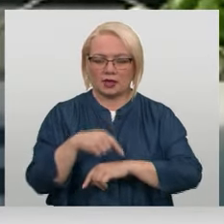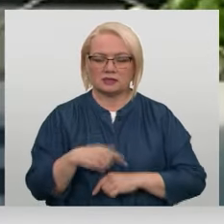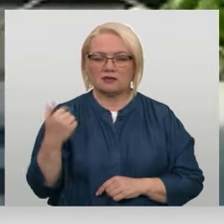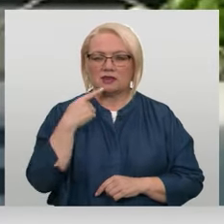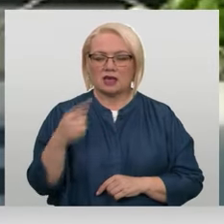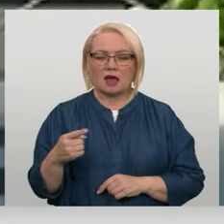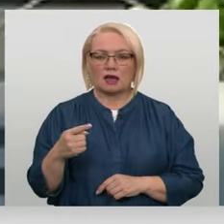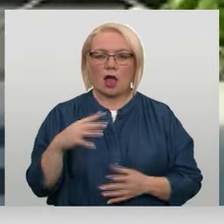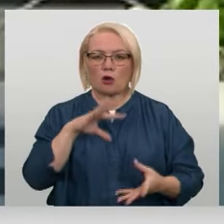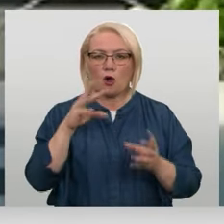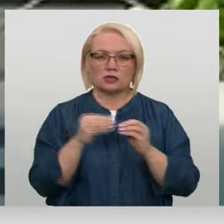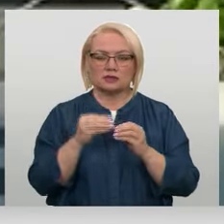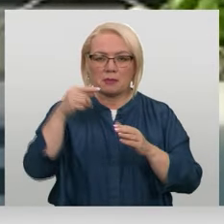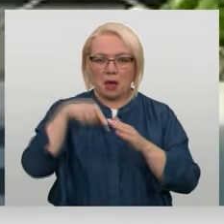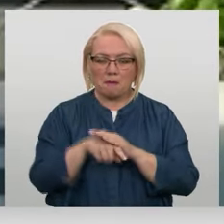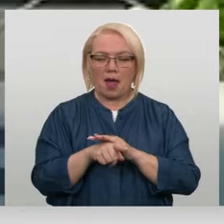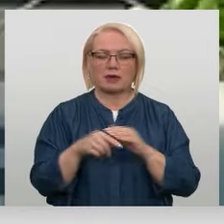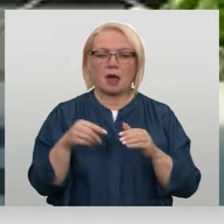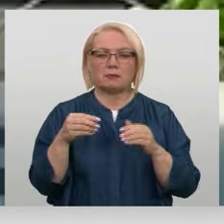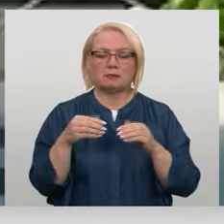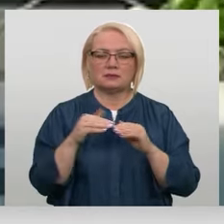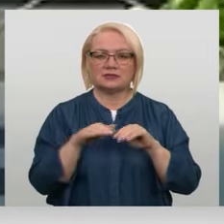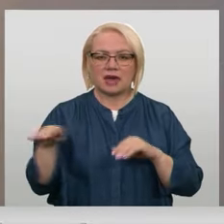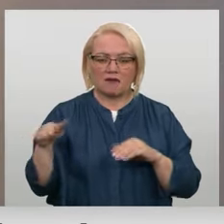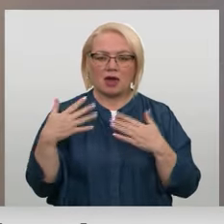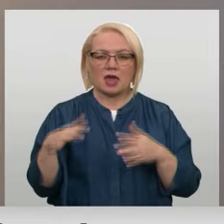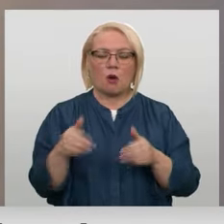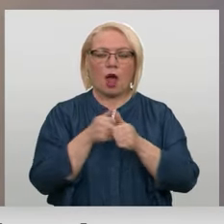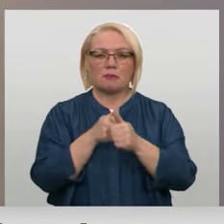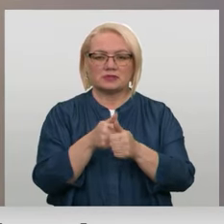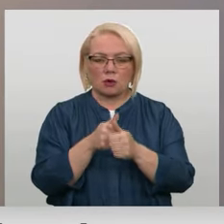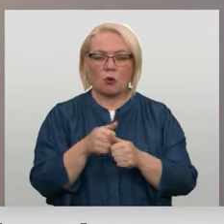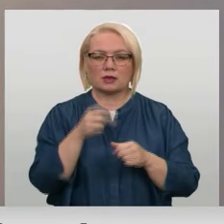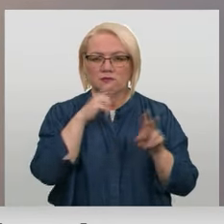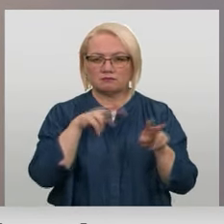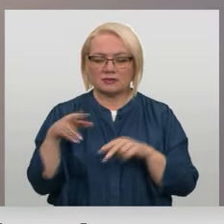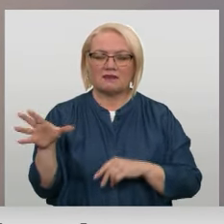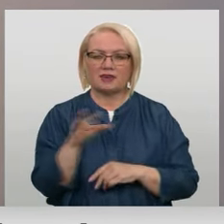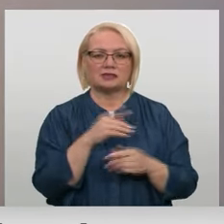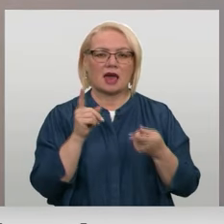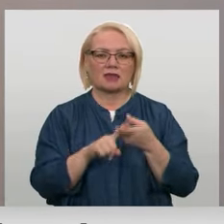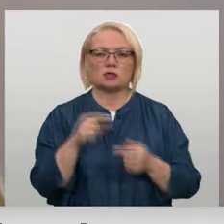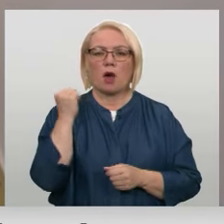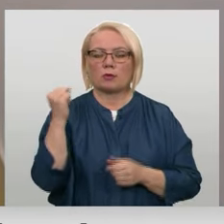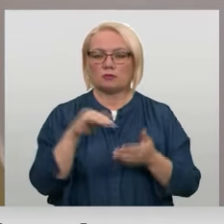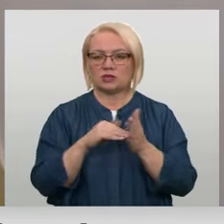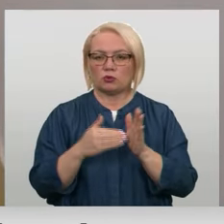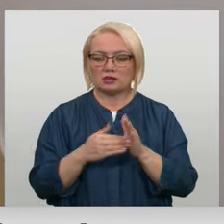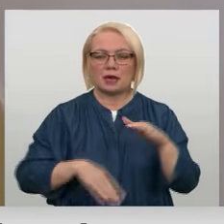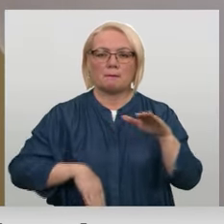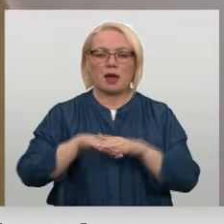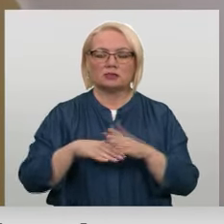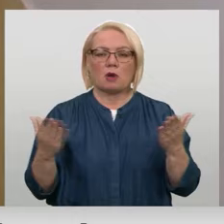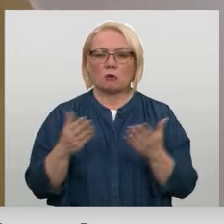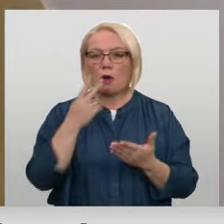pagrabs stāvā, tad kurš tiks apsekotas un kurš jau ir apsekots. Viss ir atkarīgs no apdraudējuma situācijas, bet maksimālais, ko mēs